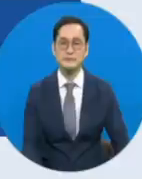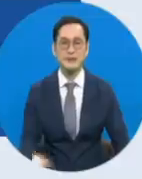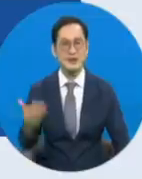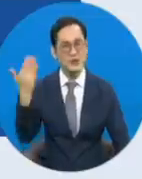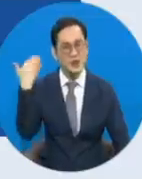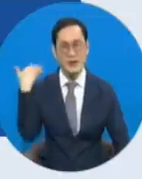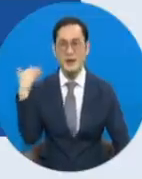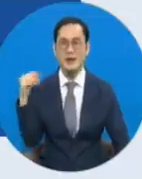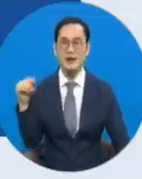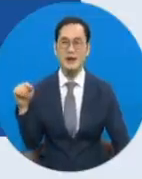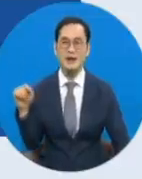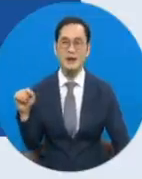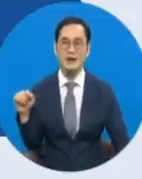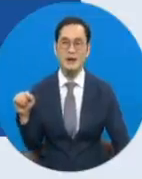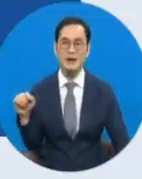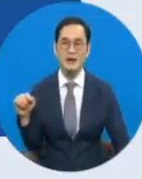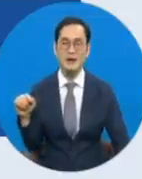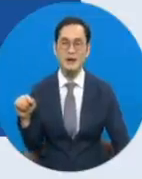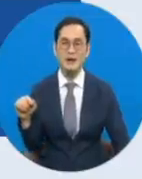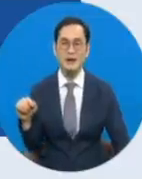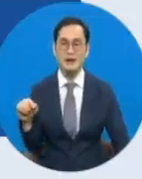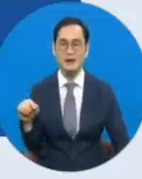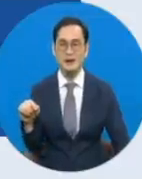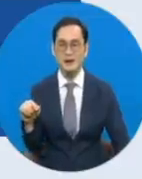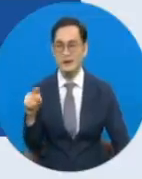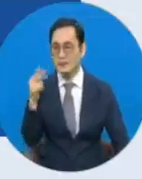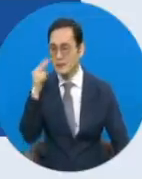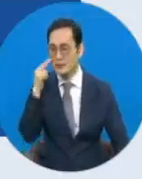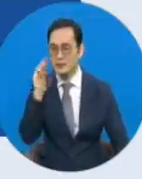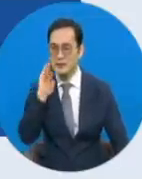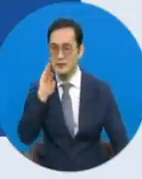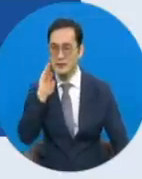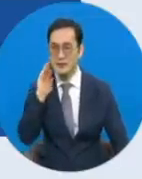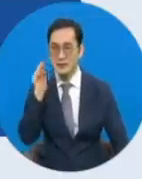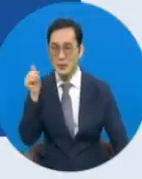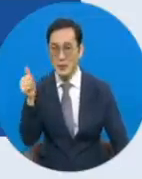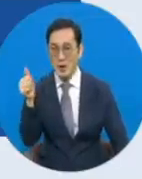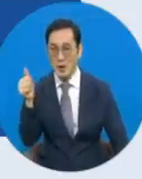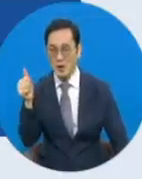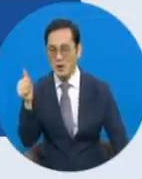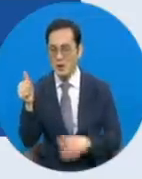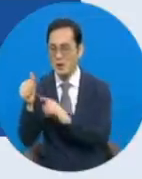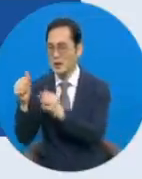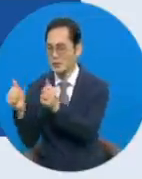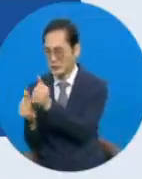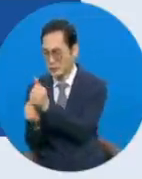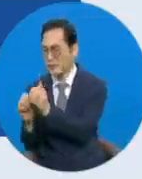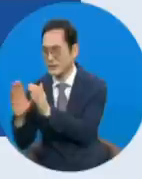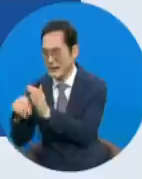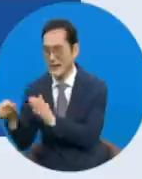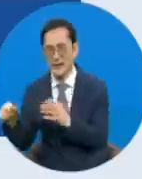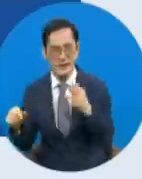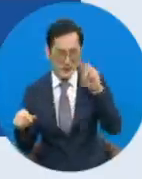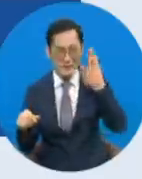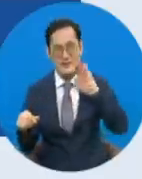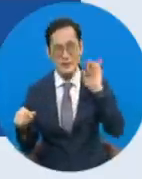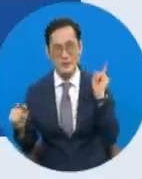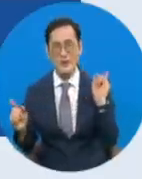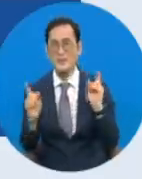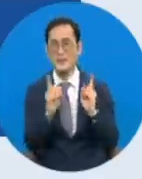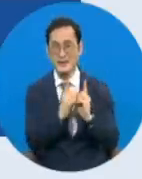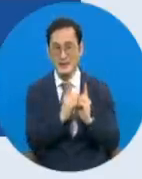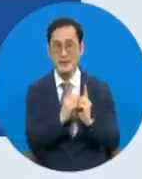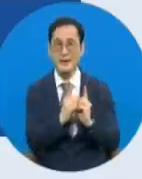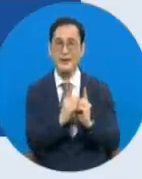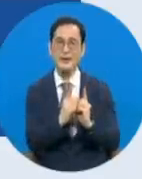과거에 바이든 대통령이 한국을 찾아서 박근혜 대통령, 전 대통령, 당시 대통령에게 관련 비슷한